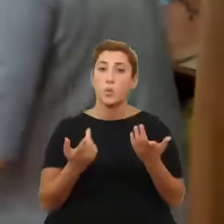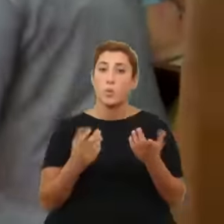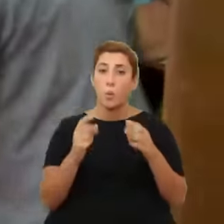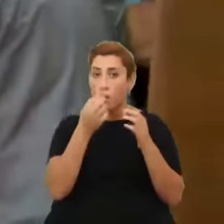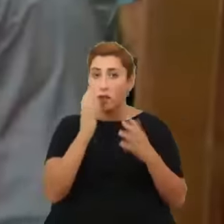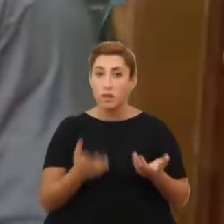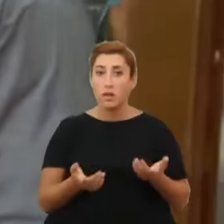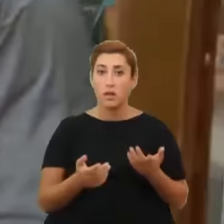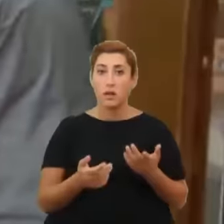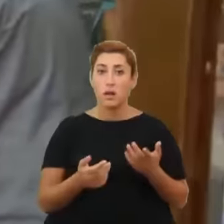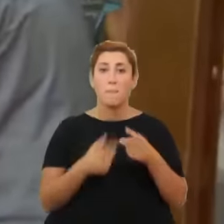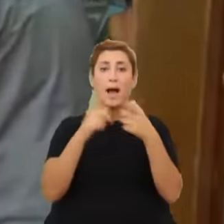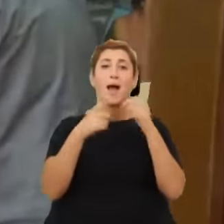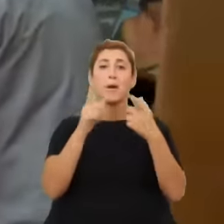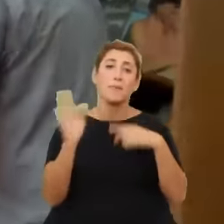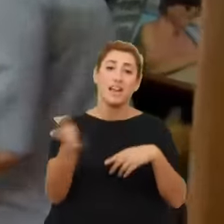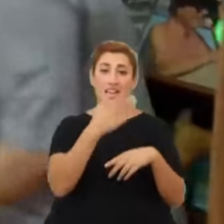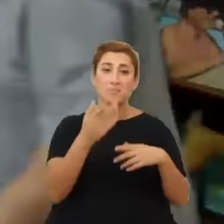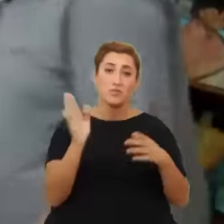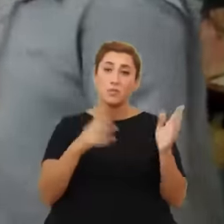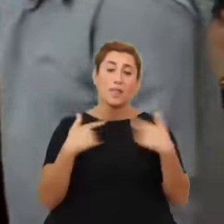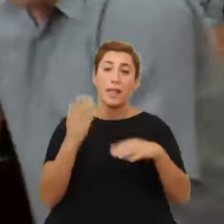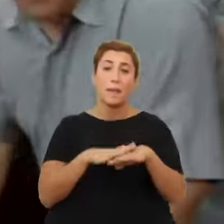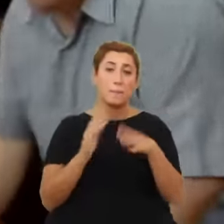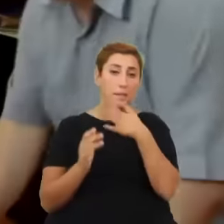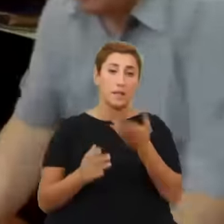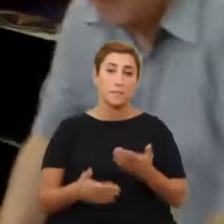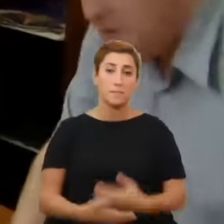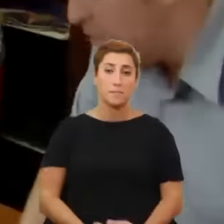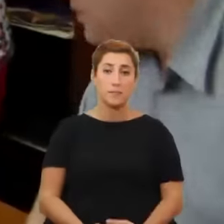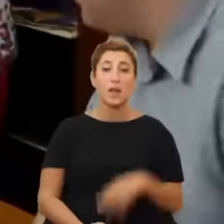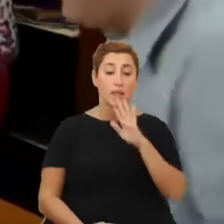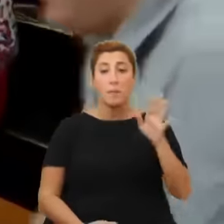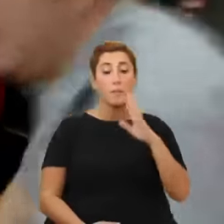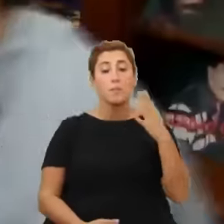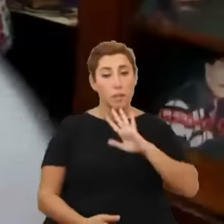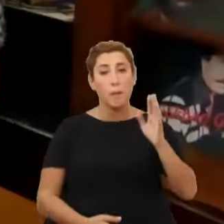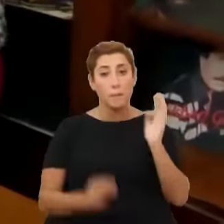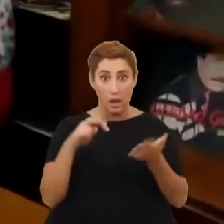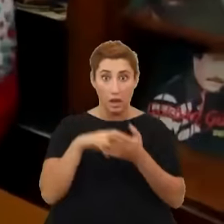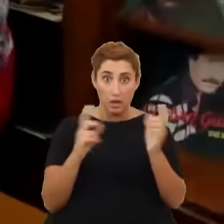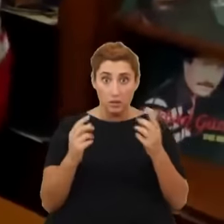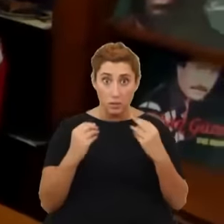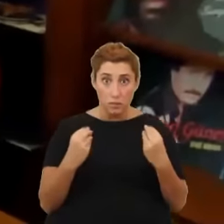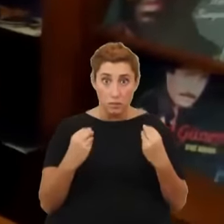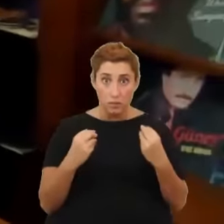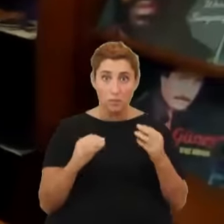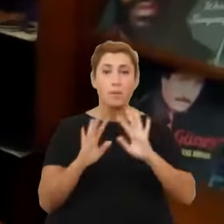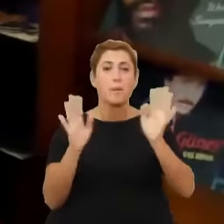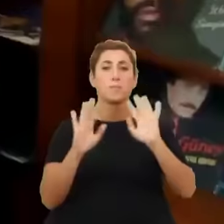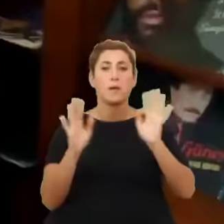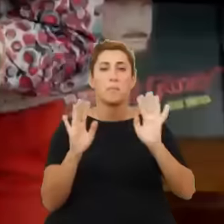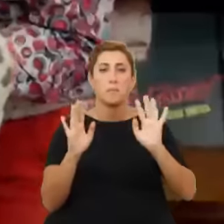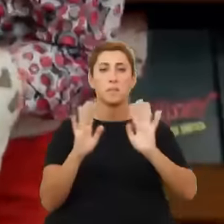getireyim? Bari durma be. Getir bir şey işte. Ben de bileyim. Tamam tamam koçum tamam. Kalkabiliyor musun? Ama